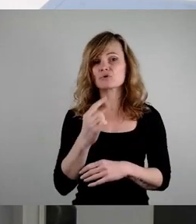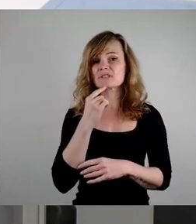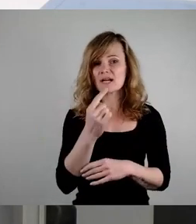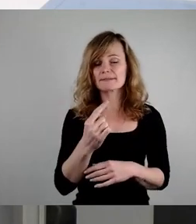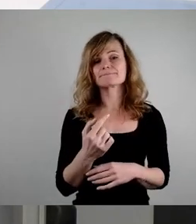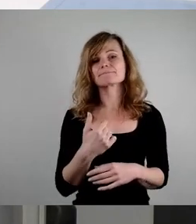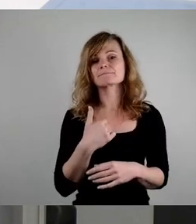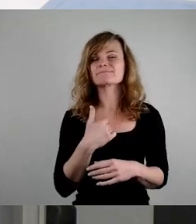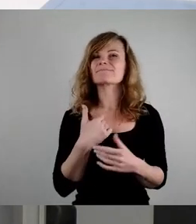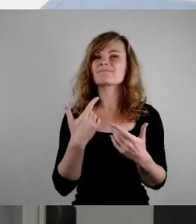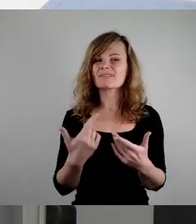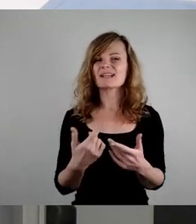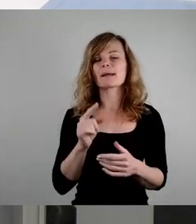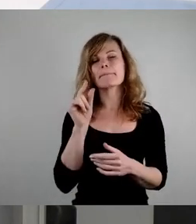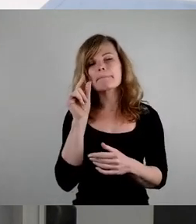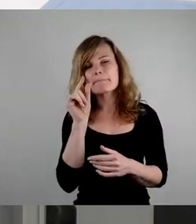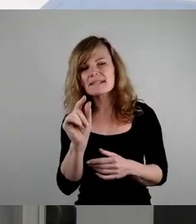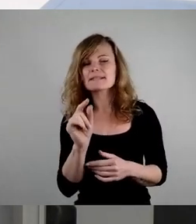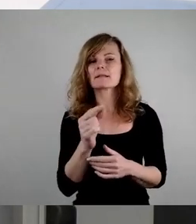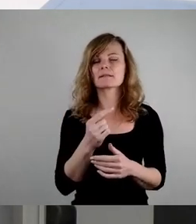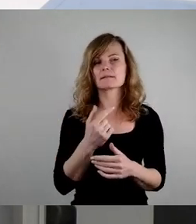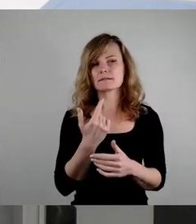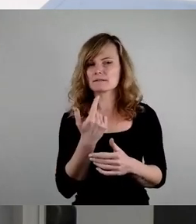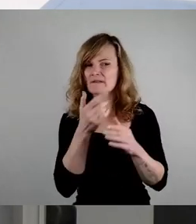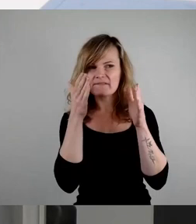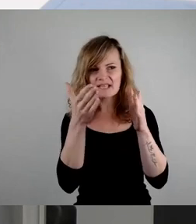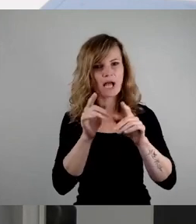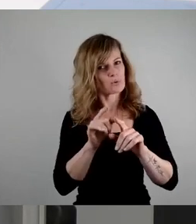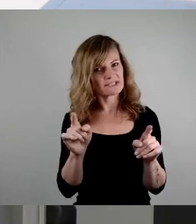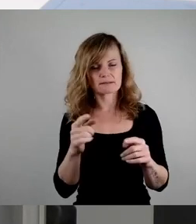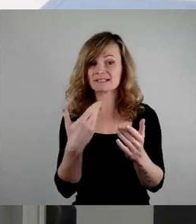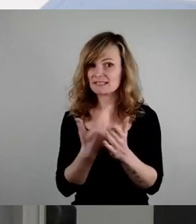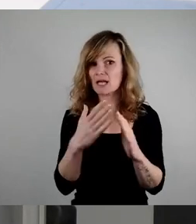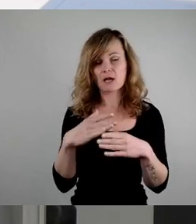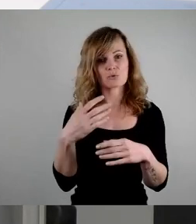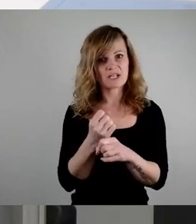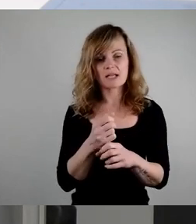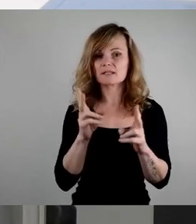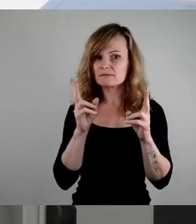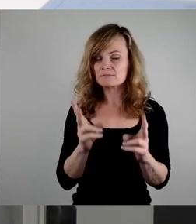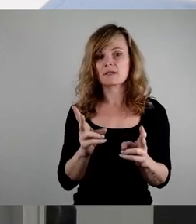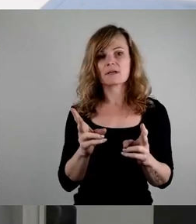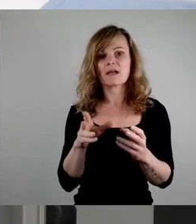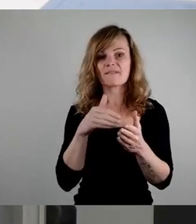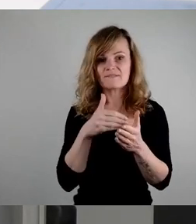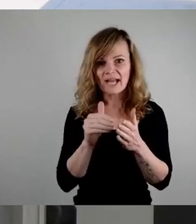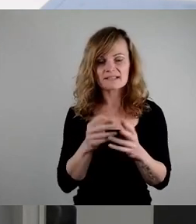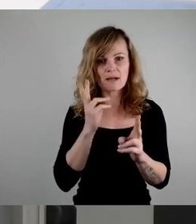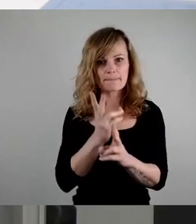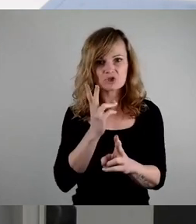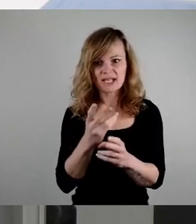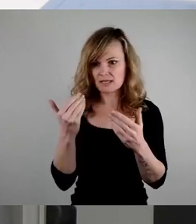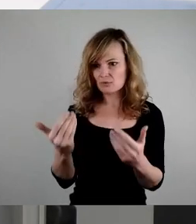ein gewisses Misstrauen mittlerweile, ob auch dieser Haushalt hier tatsächlich weiterhin Bestand haben kann. Wir